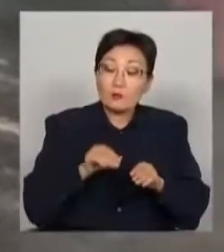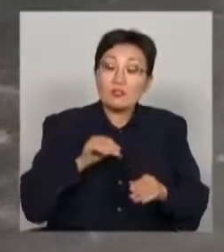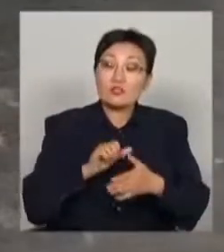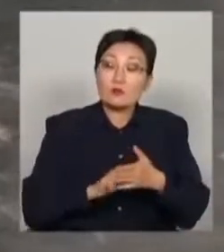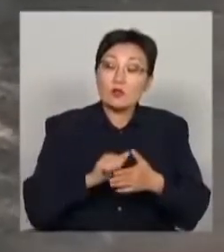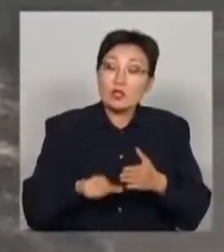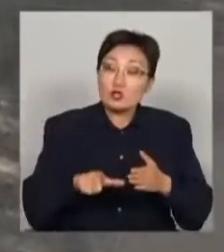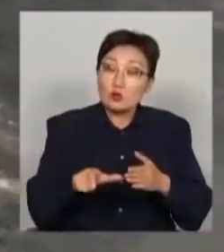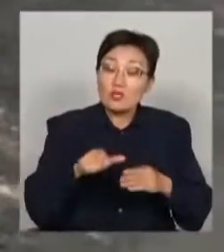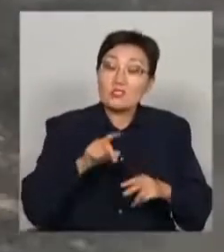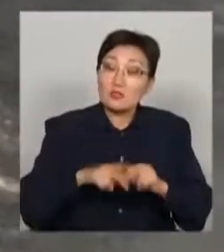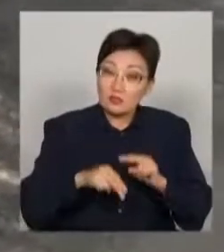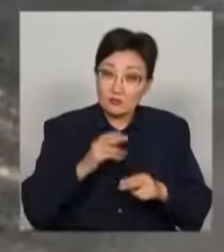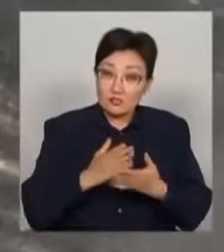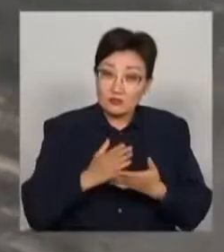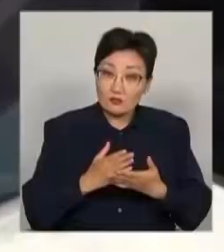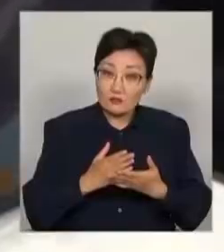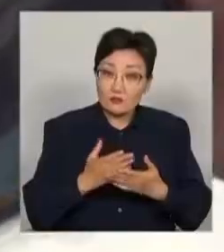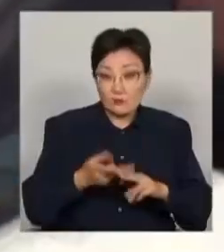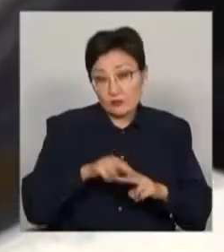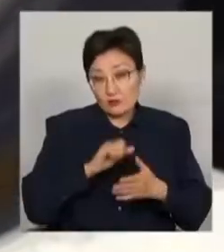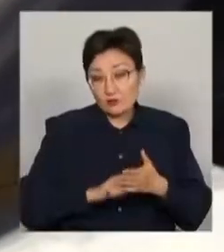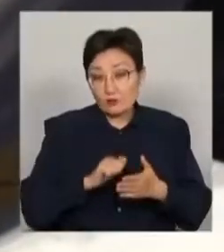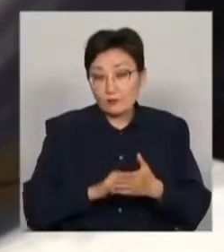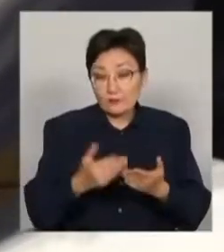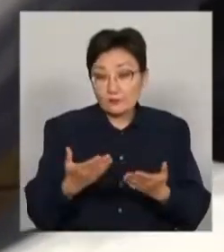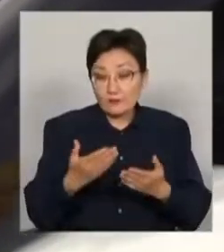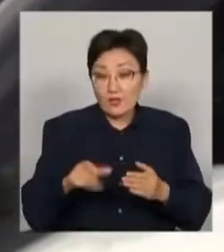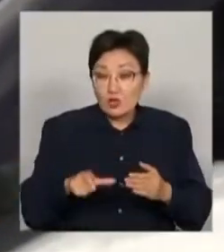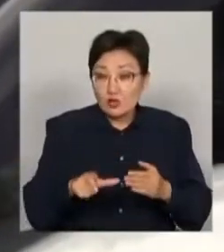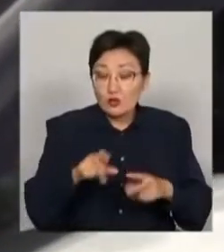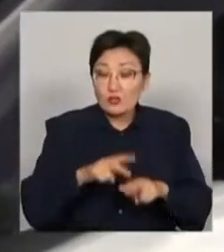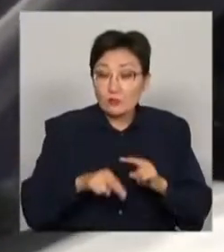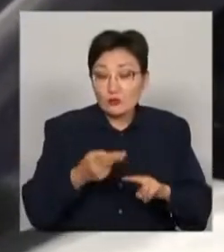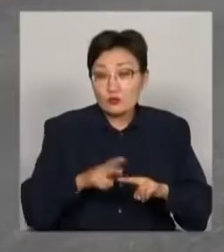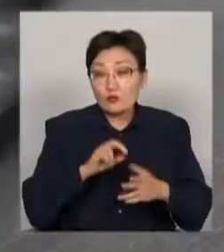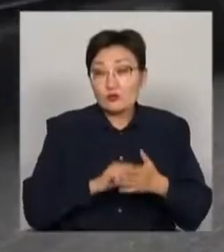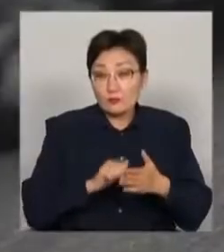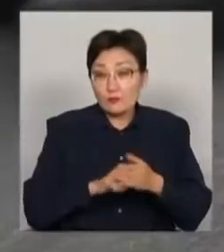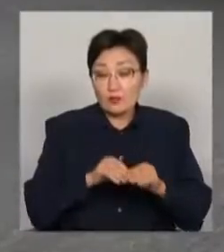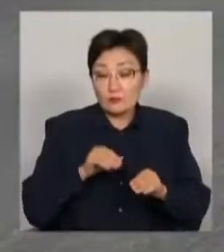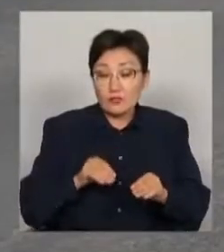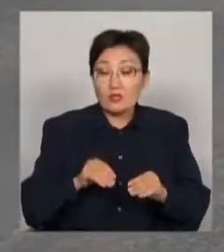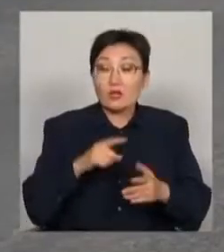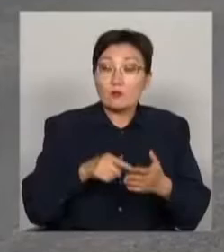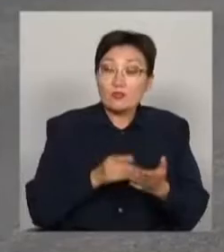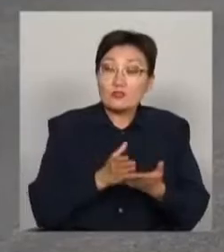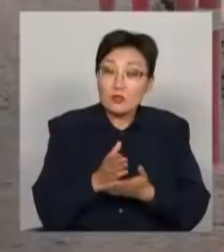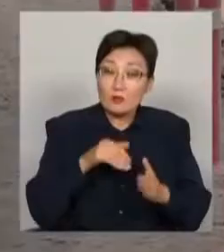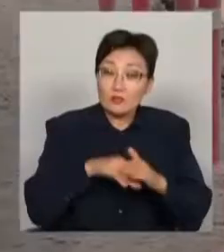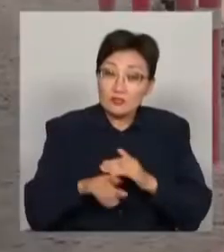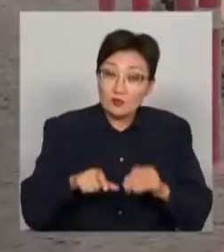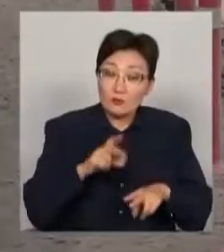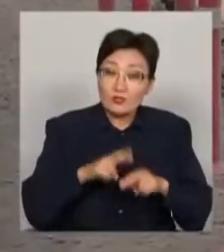жол жасап жатыр. Содан ғой. Былай да жол жасап отыр ғой, содан кейін шығар. Қалаға кіріп шығатын жол